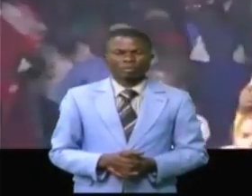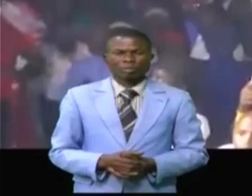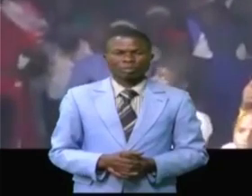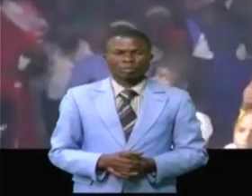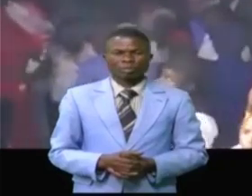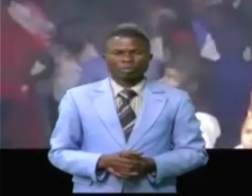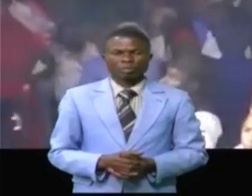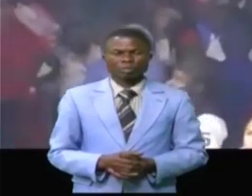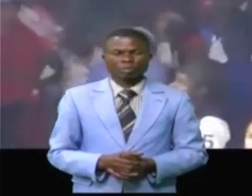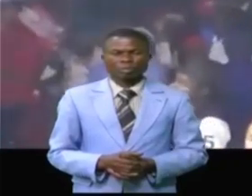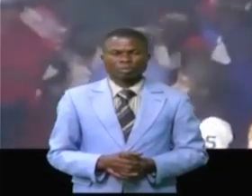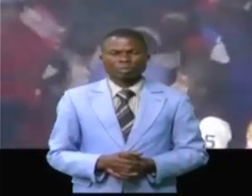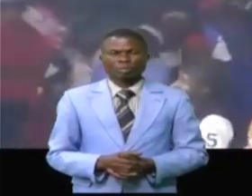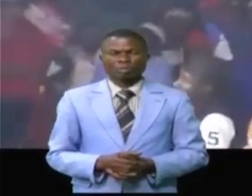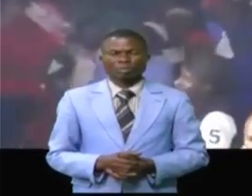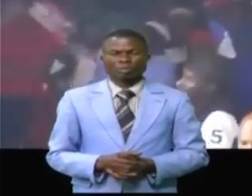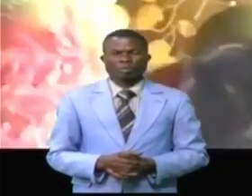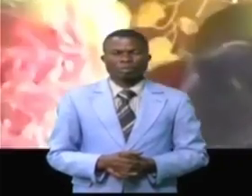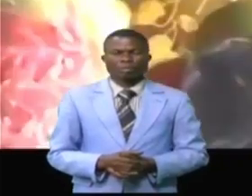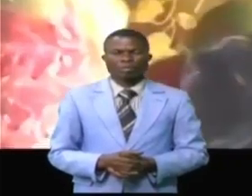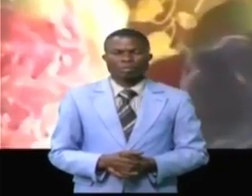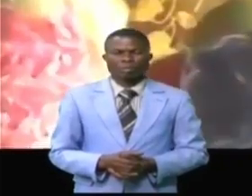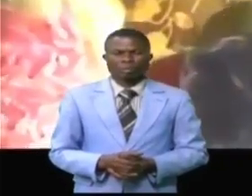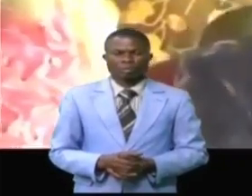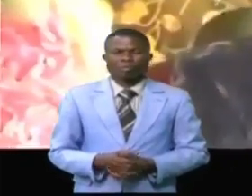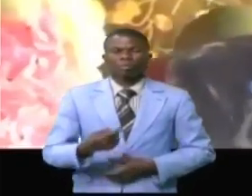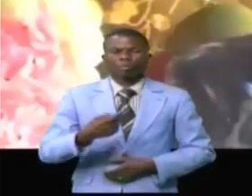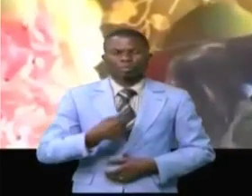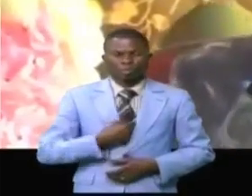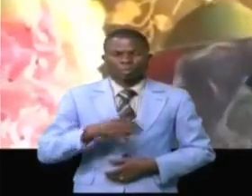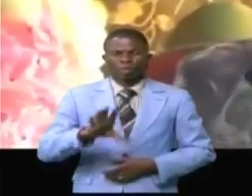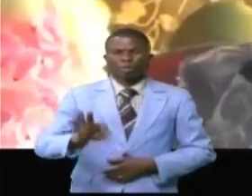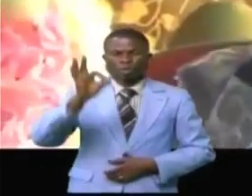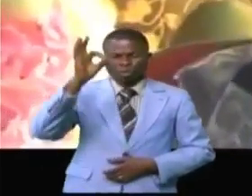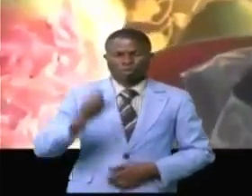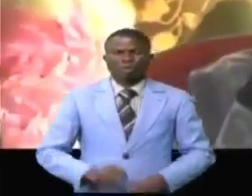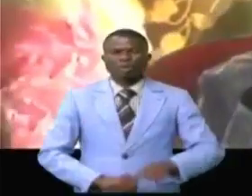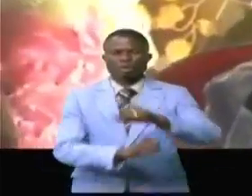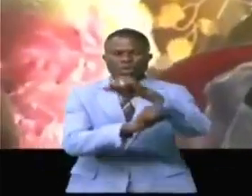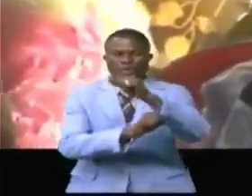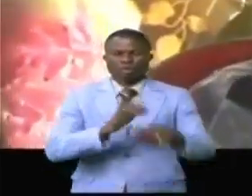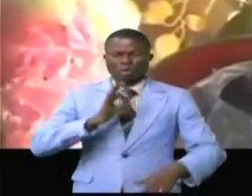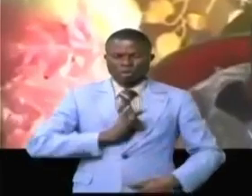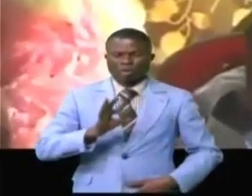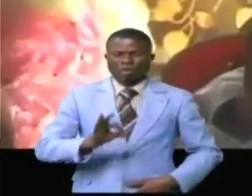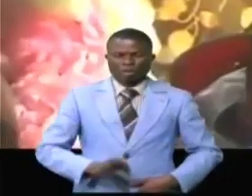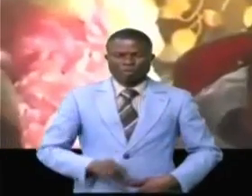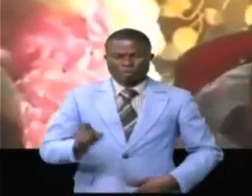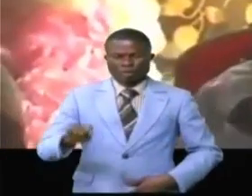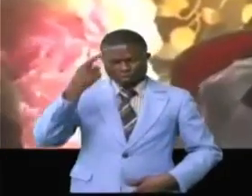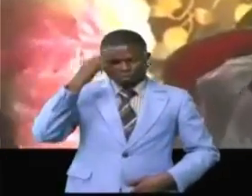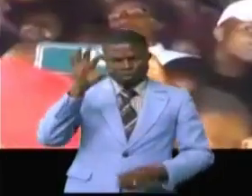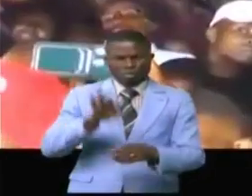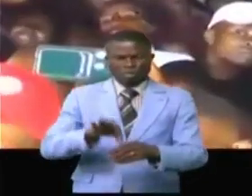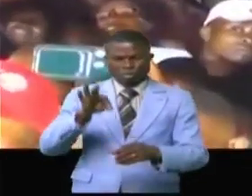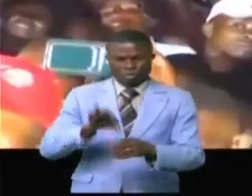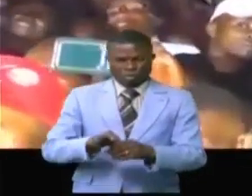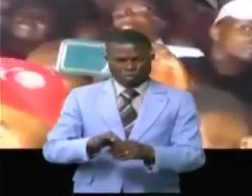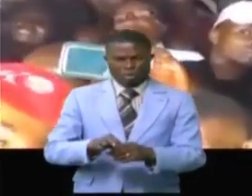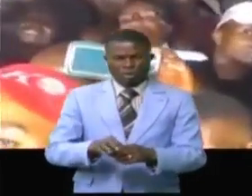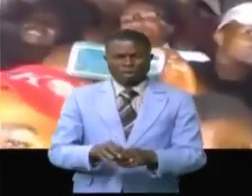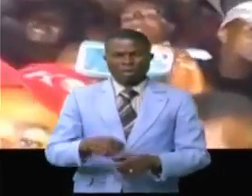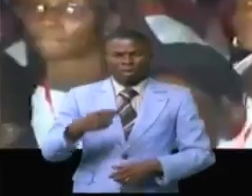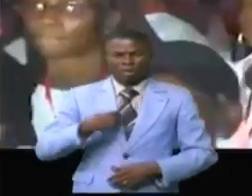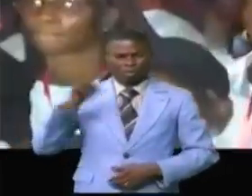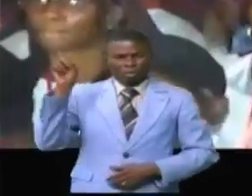Sisiote Yuma ya Félix Tshisekedi Antoine Tshilombo. Je ne suis